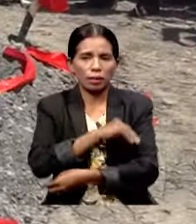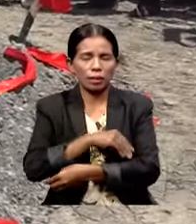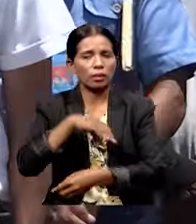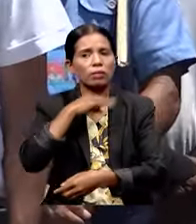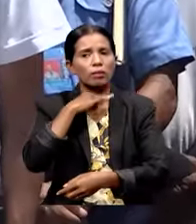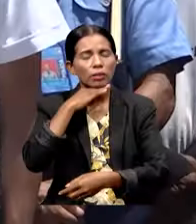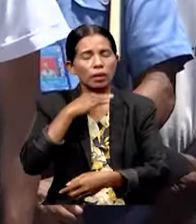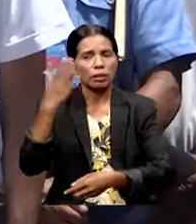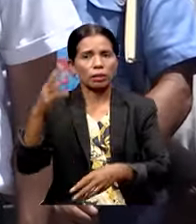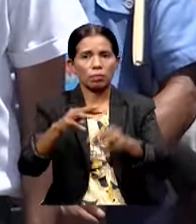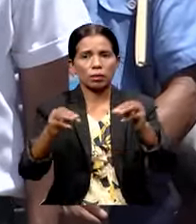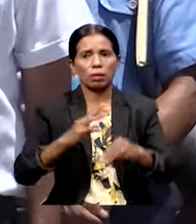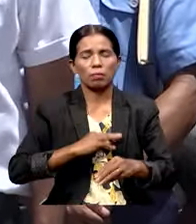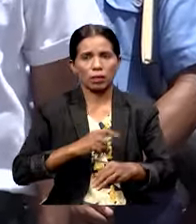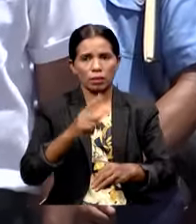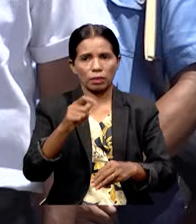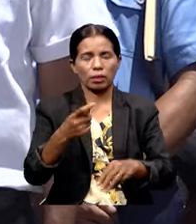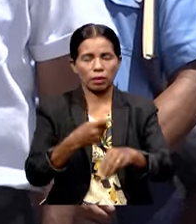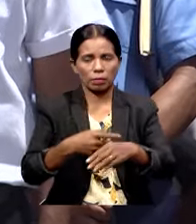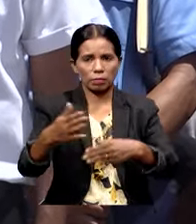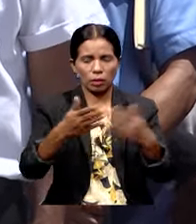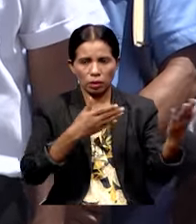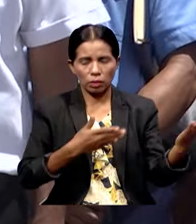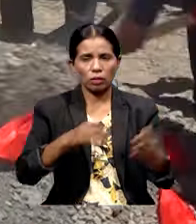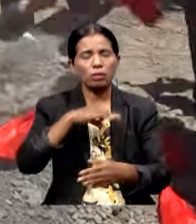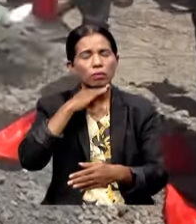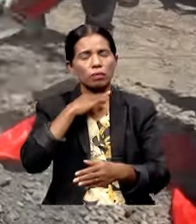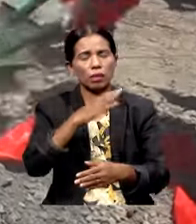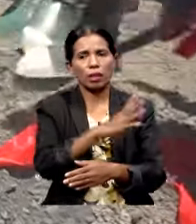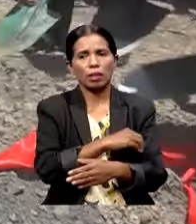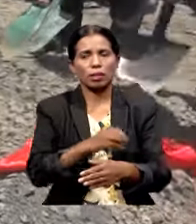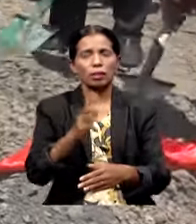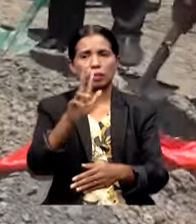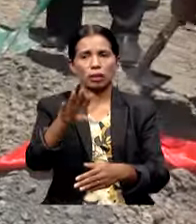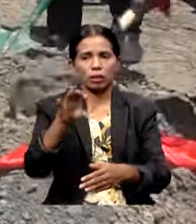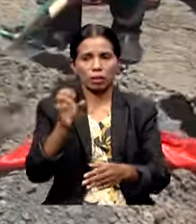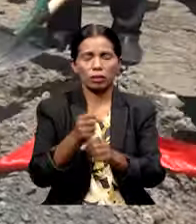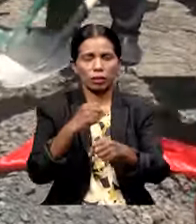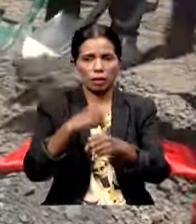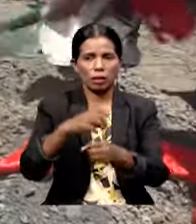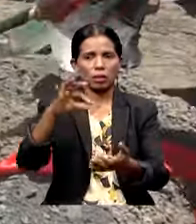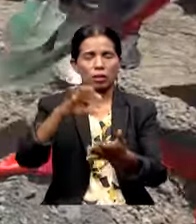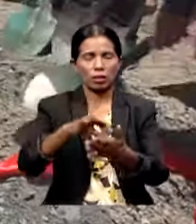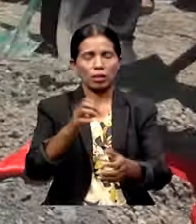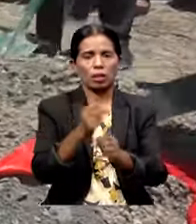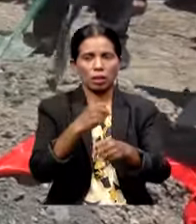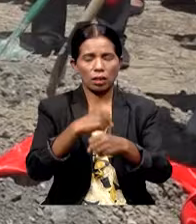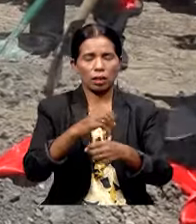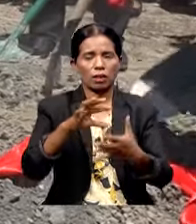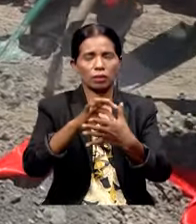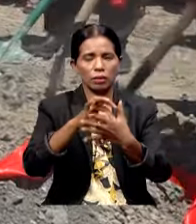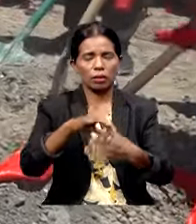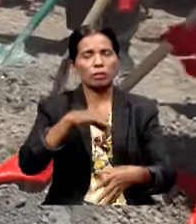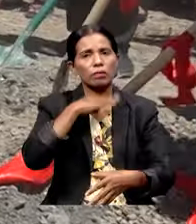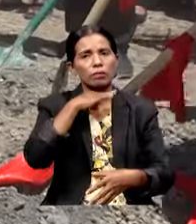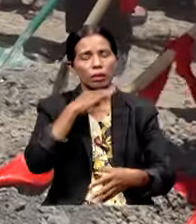Manatuto nune ia tempu badak bele hatama fahi atus tolu husi provinsia refere ho di bele halo produsaun naan fahi. Awara